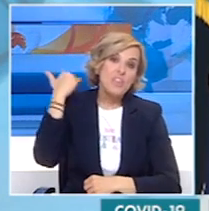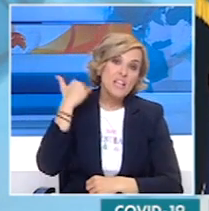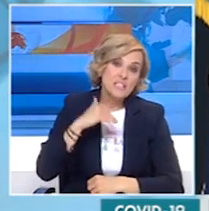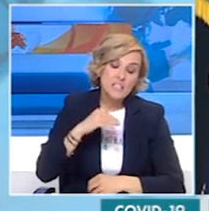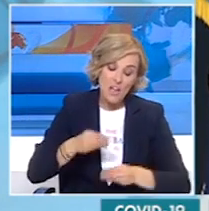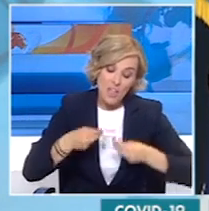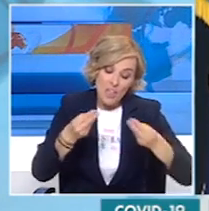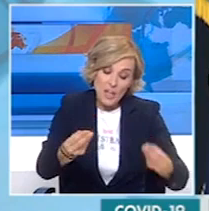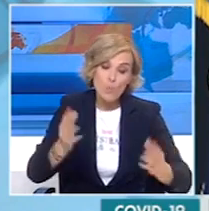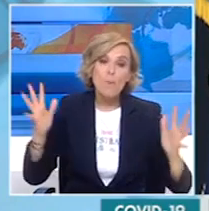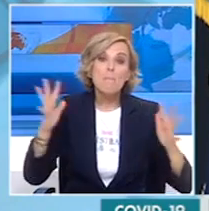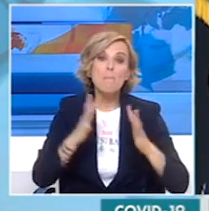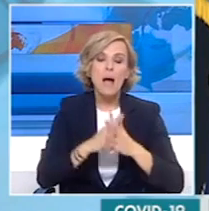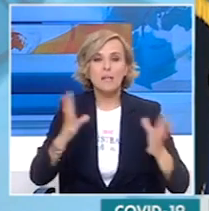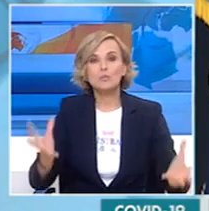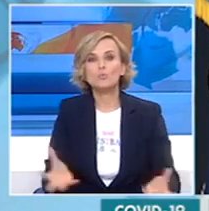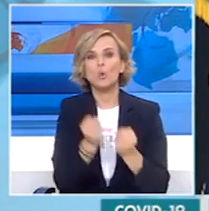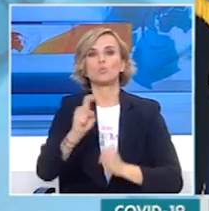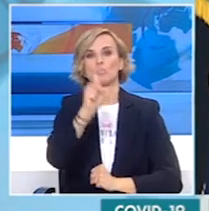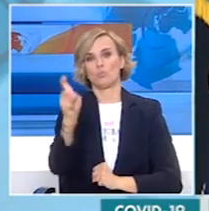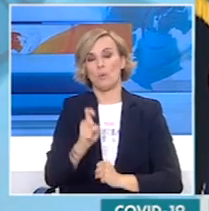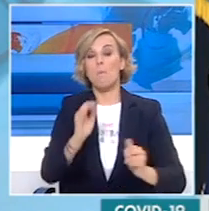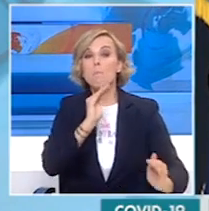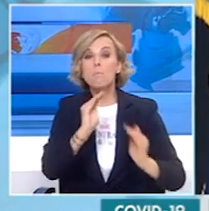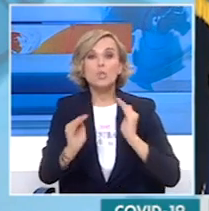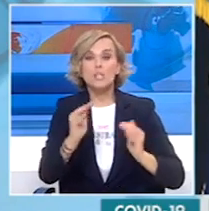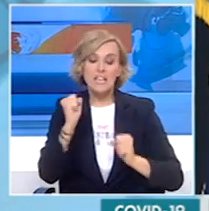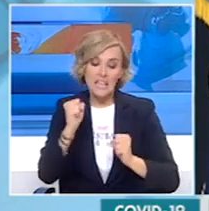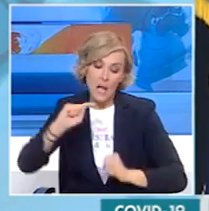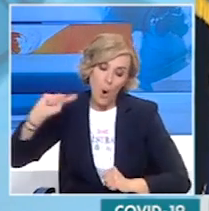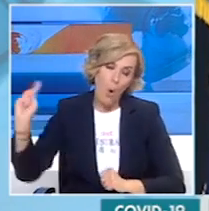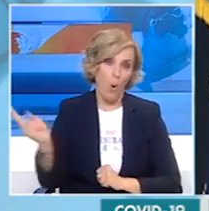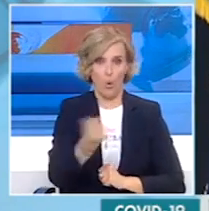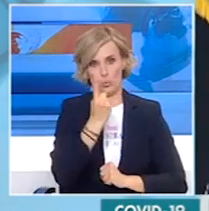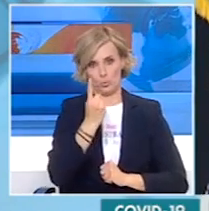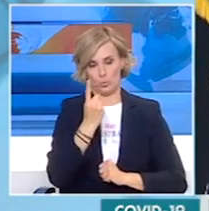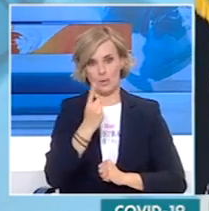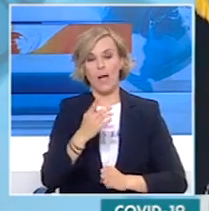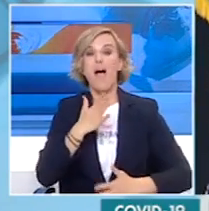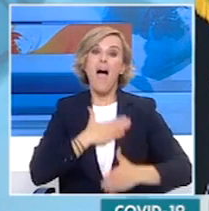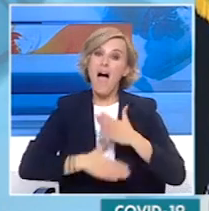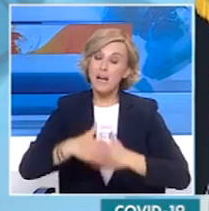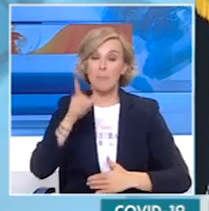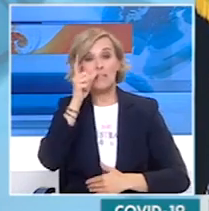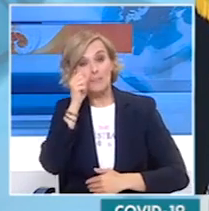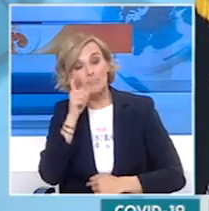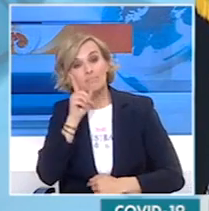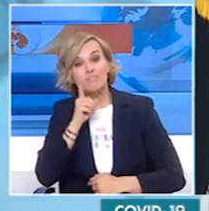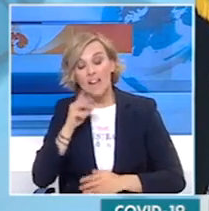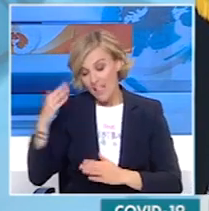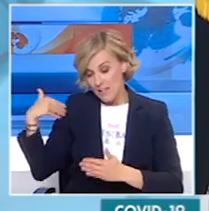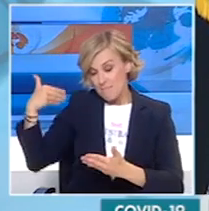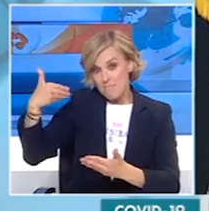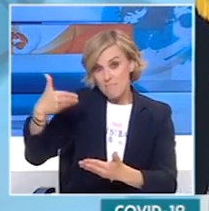μάχη για να σώσουν ανθρώπινες ζωές, για να προστατεύσουν την υγεία όλων μας σε αυτή την πανδημία. Αγαπητοί μου συμπολίτες, τις